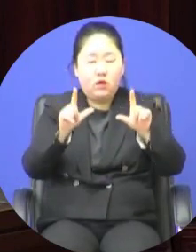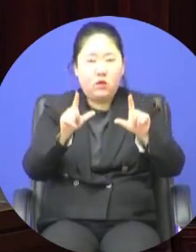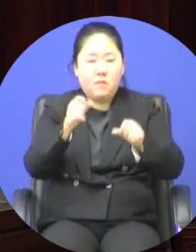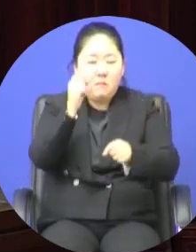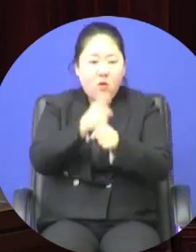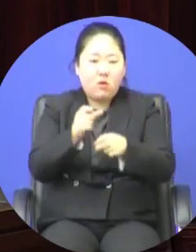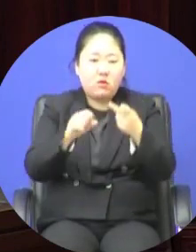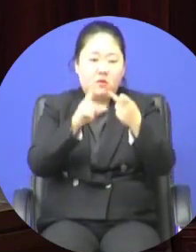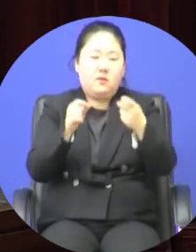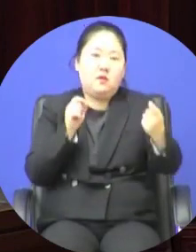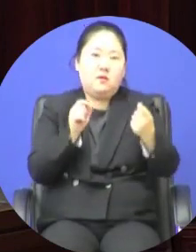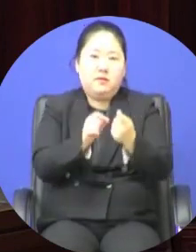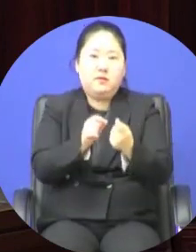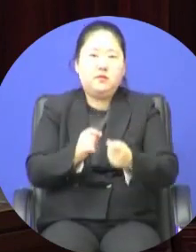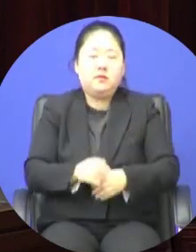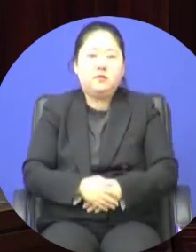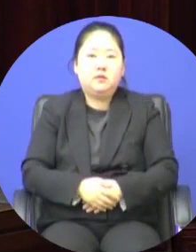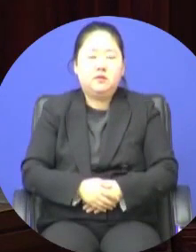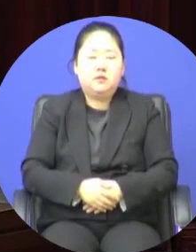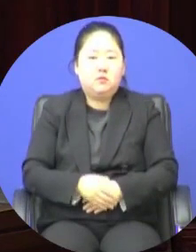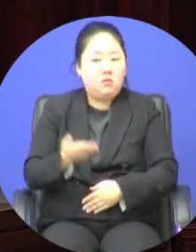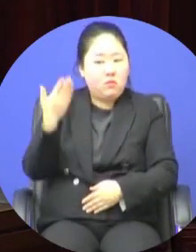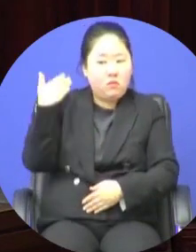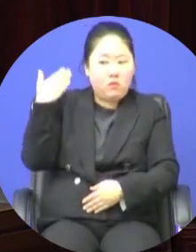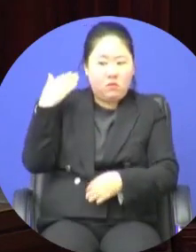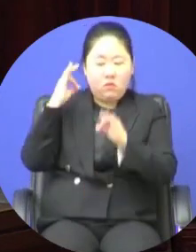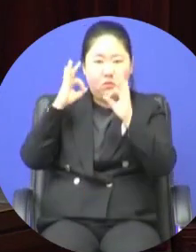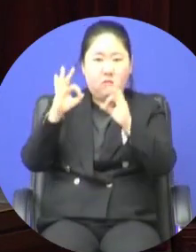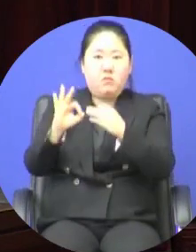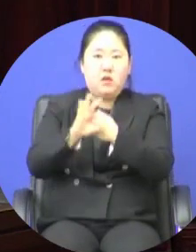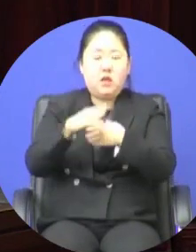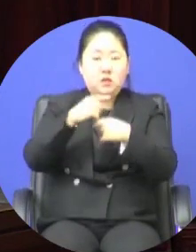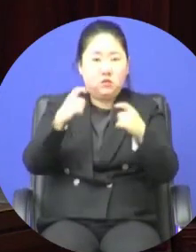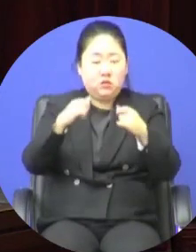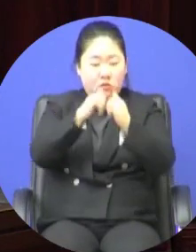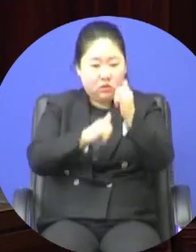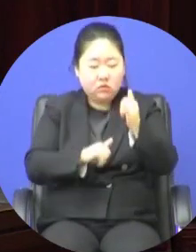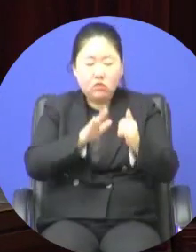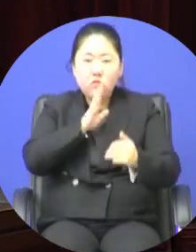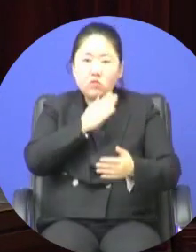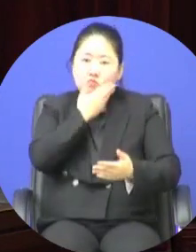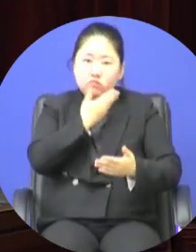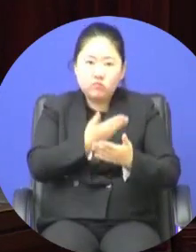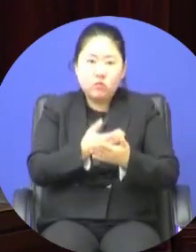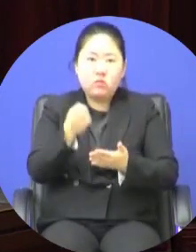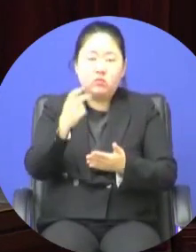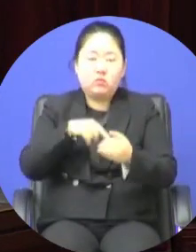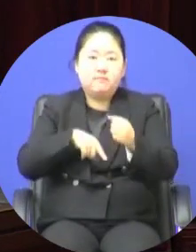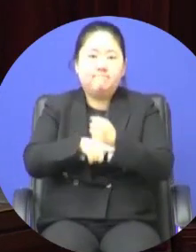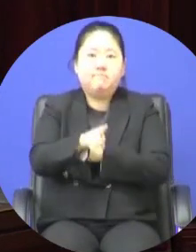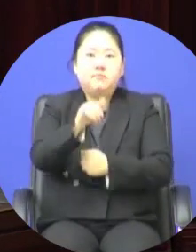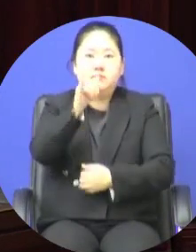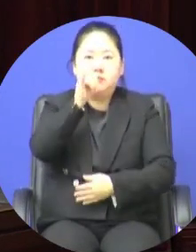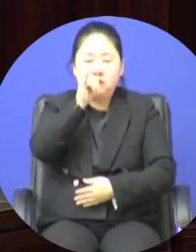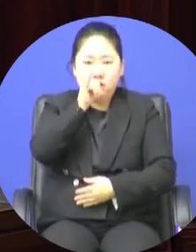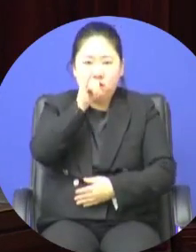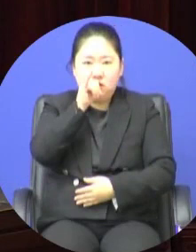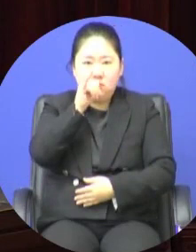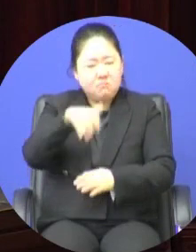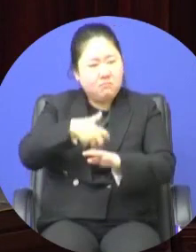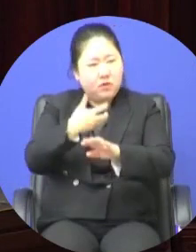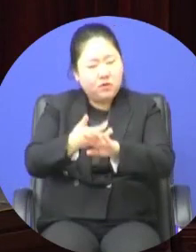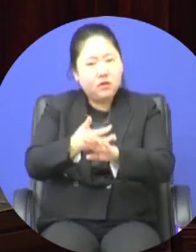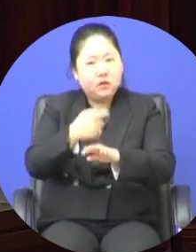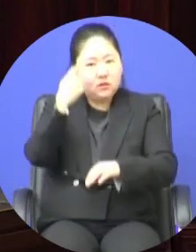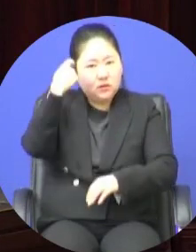끝자락에 와 있습니다. 돌이켜보면 올해는 안성 역사에 있어 매우 중요하고 의미 있는 변곡점이 될 것임을